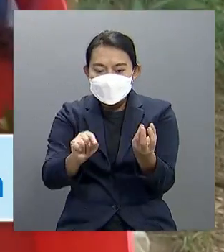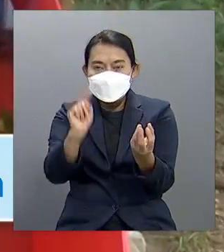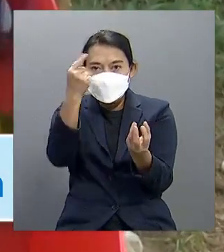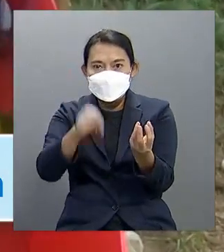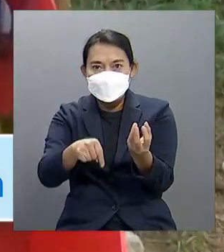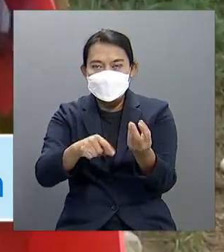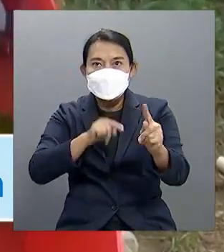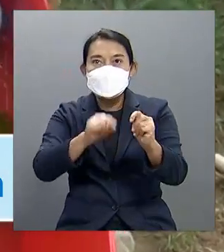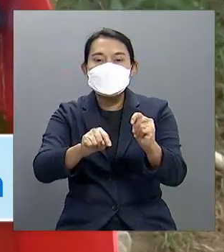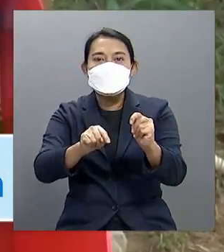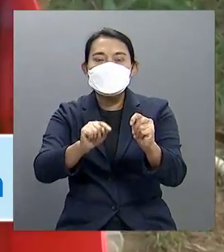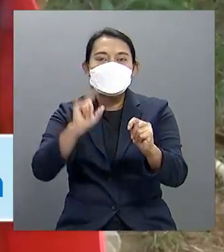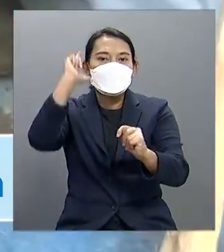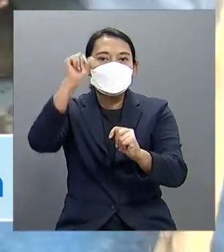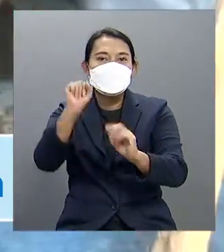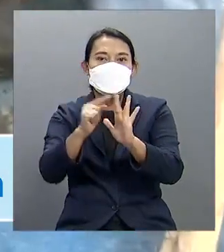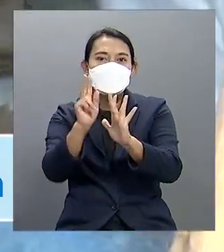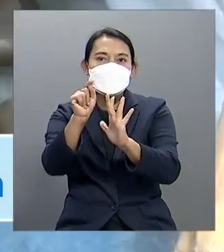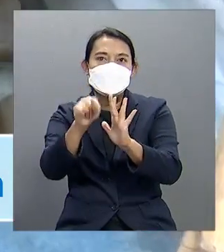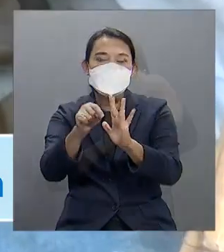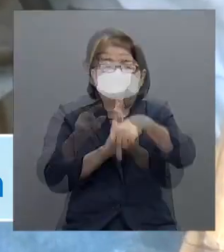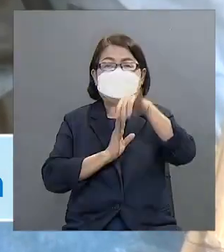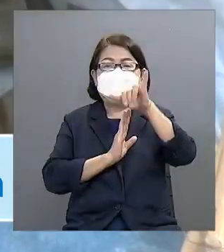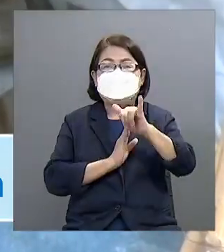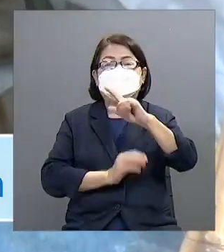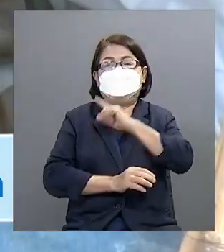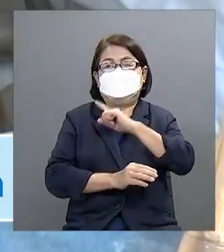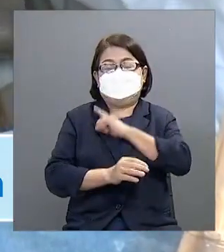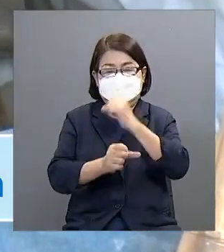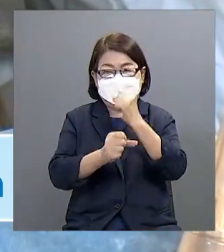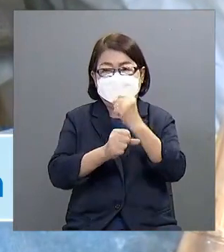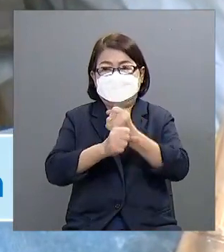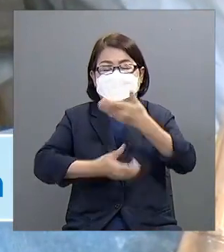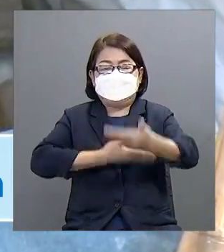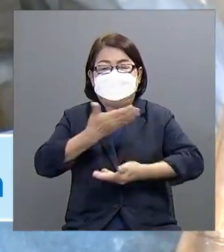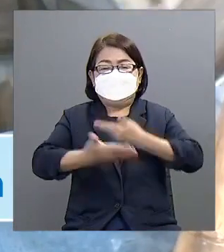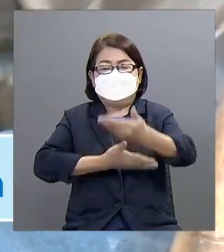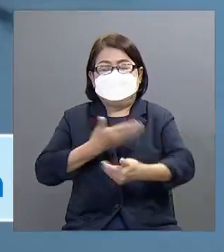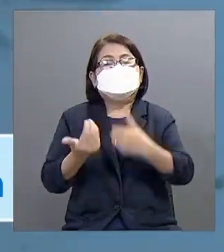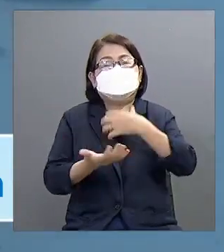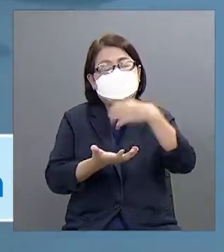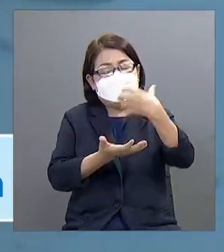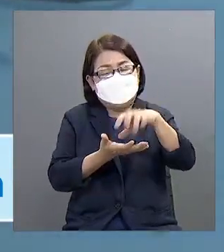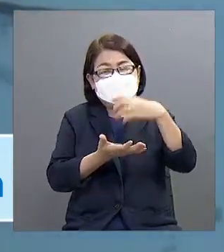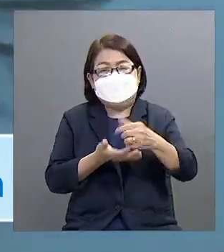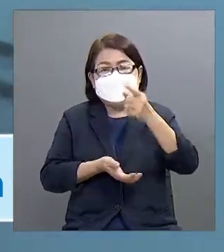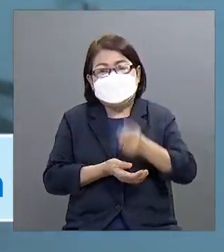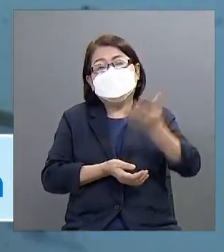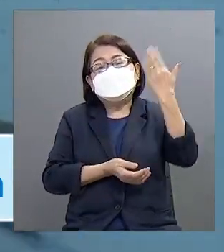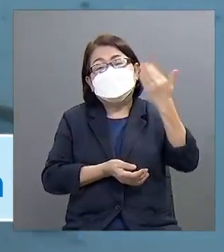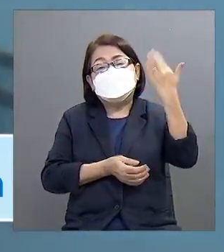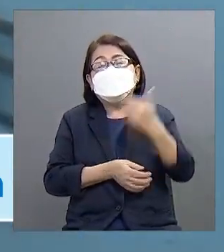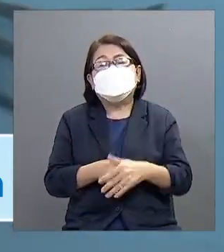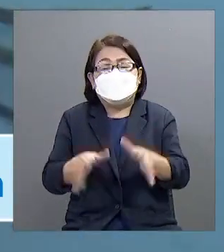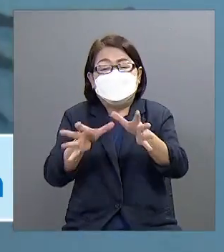ำเภอแม่ใจจังหวัดพะเยาเขาช่วยกันคิดค้นออกมาครับแล้วก็ต้องเล่าให้ฟังอย่างนี้ว่าก่อนที่จะไปเลี้ยงปูนาเนี่ยทั้งหมดทุกคนหลายๆท่าน